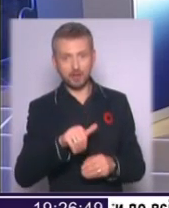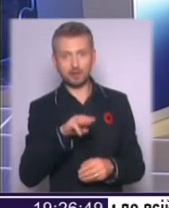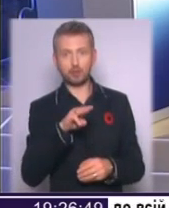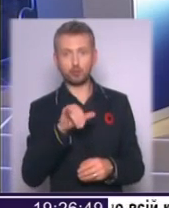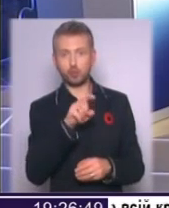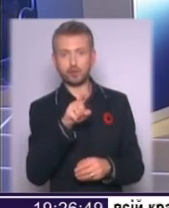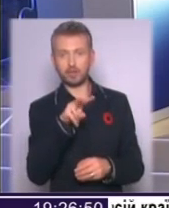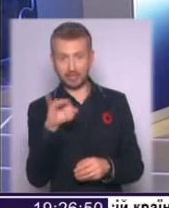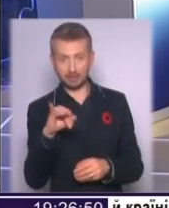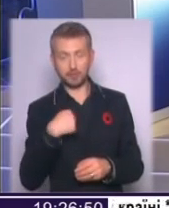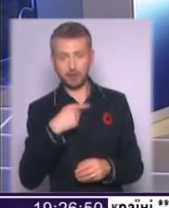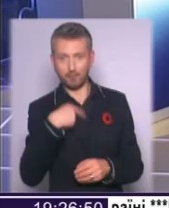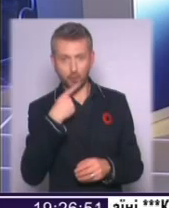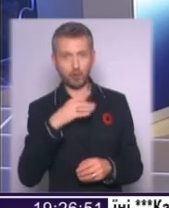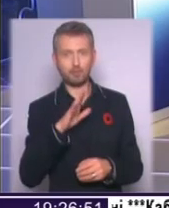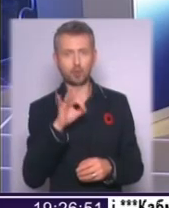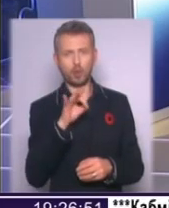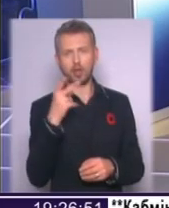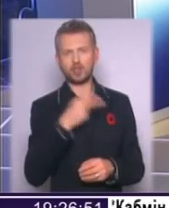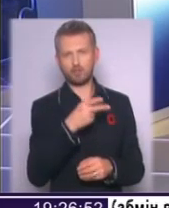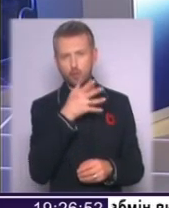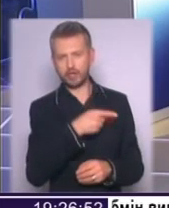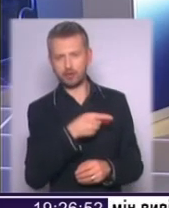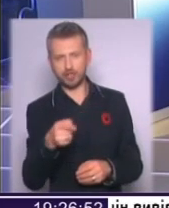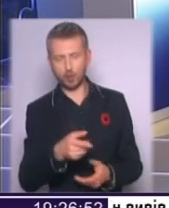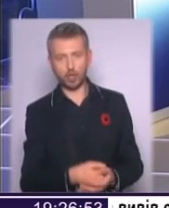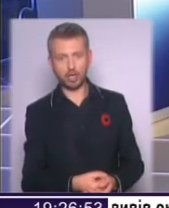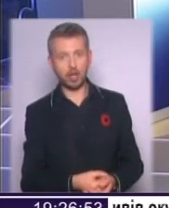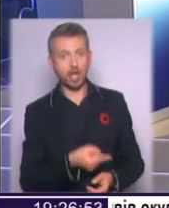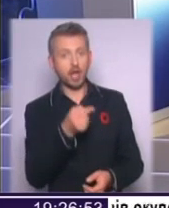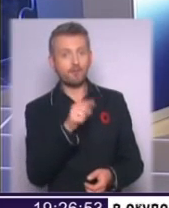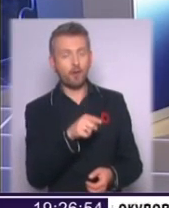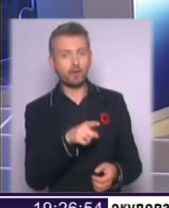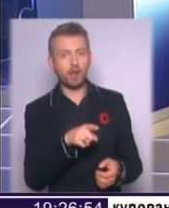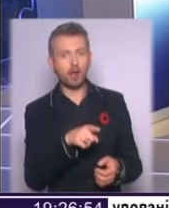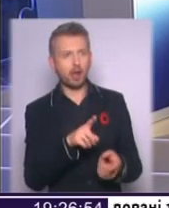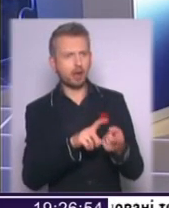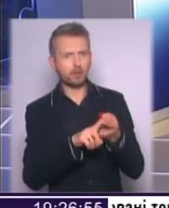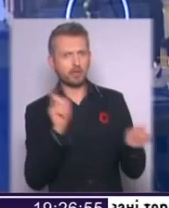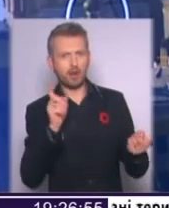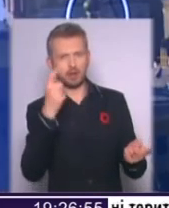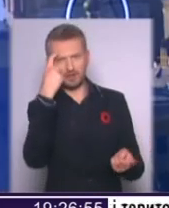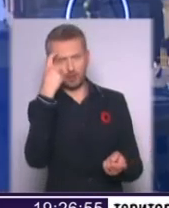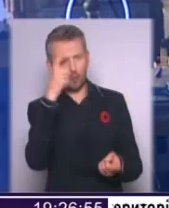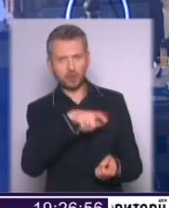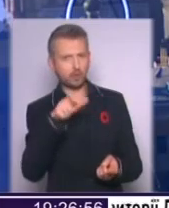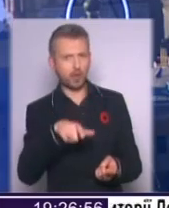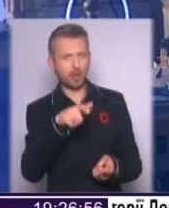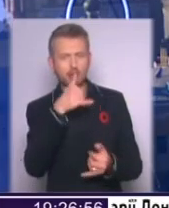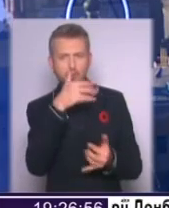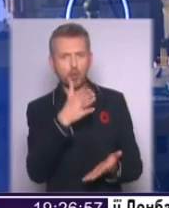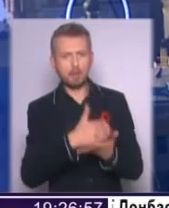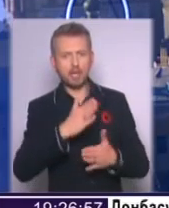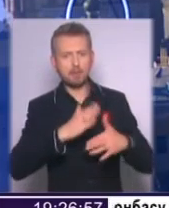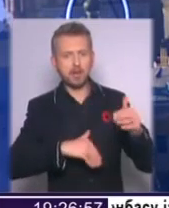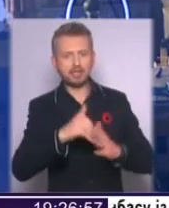про 2000-ні роки, то вона якраз розривала свідомість людей і не могла мати